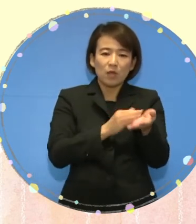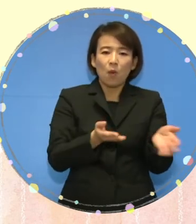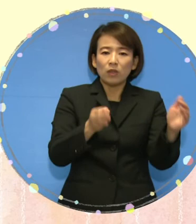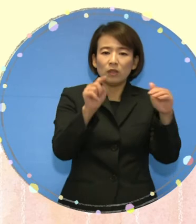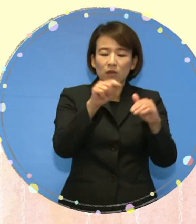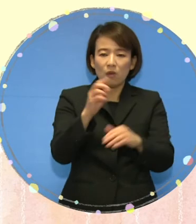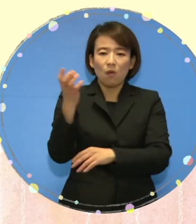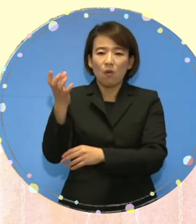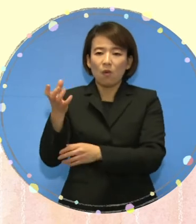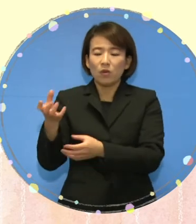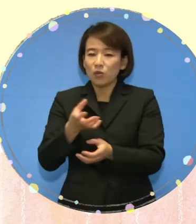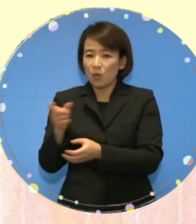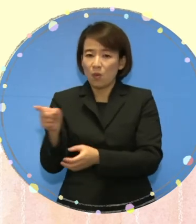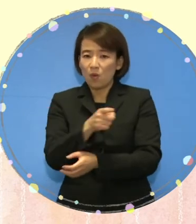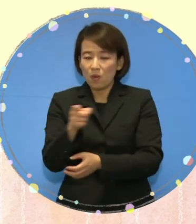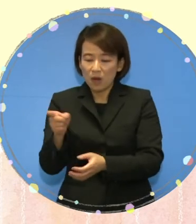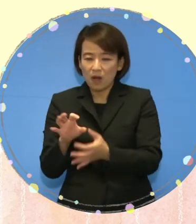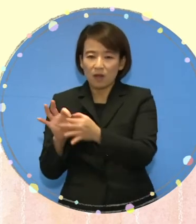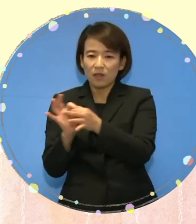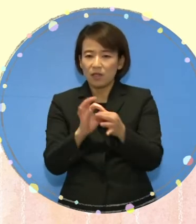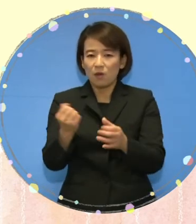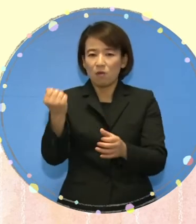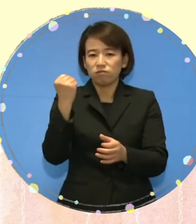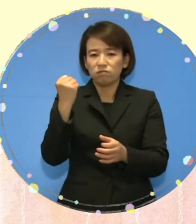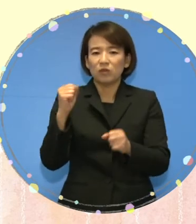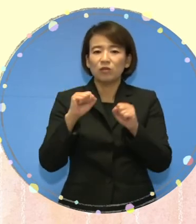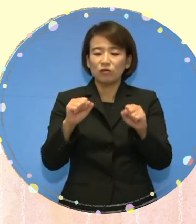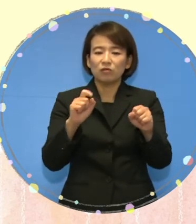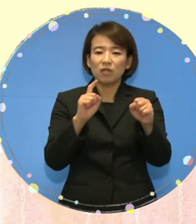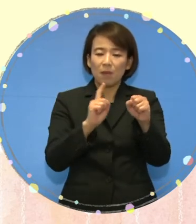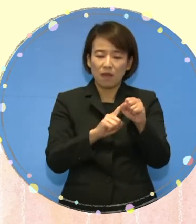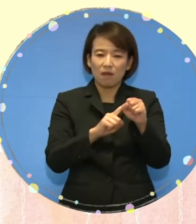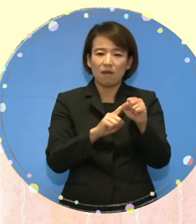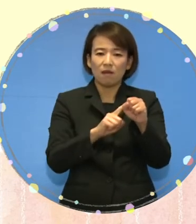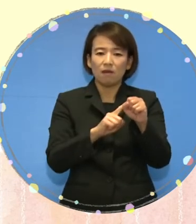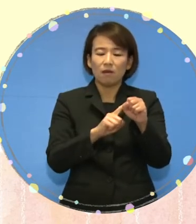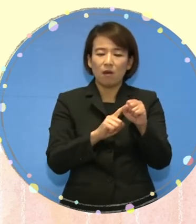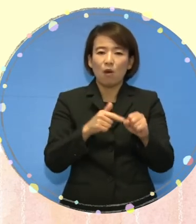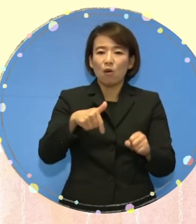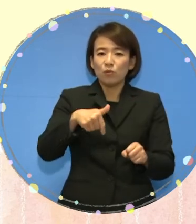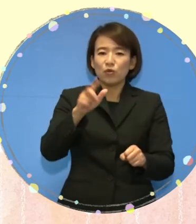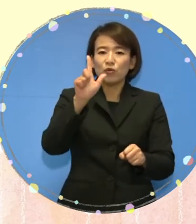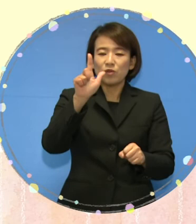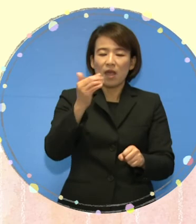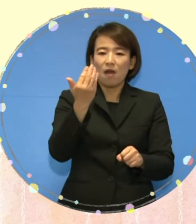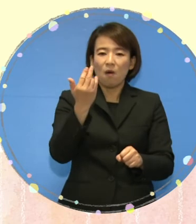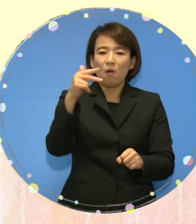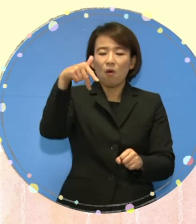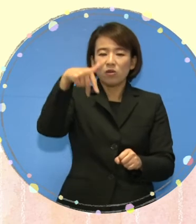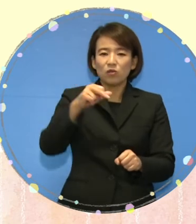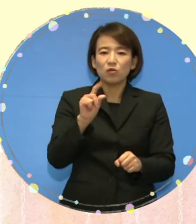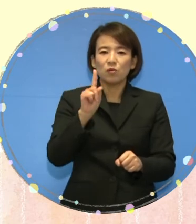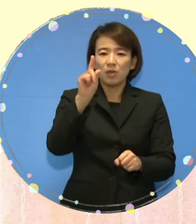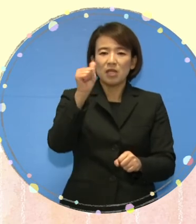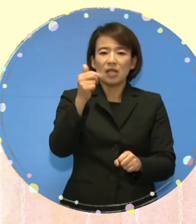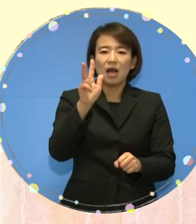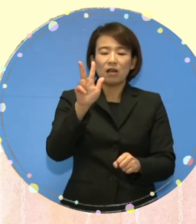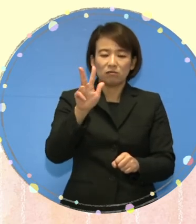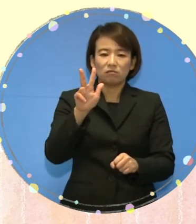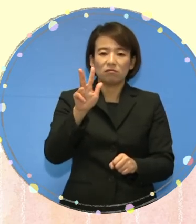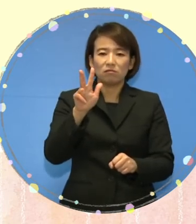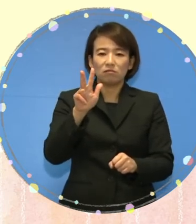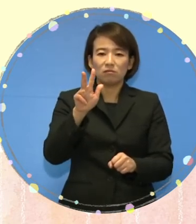連携した教育の拠点となるものですこれホスピタルケアの充実を図り安全で